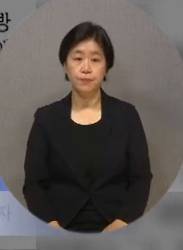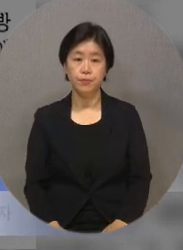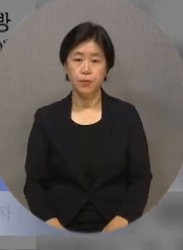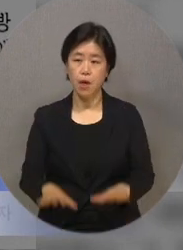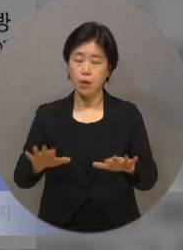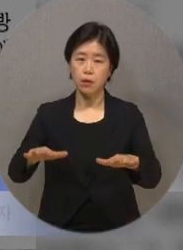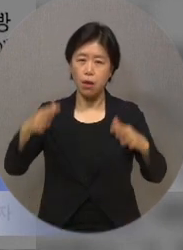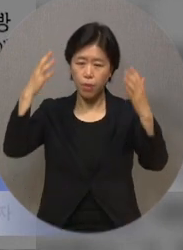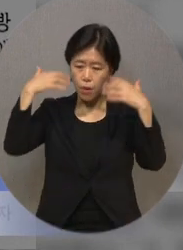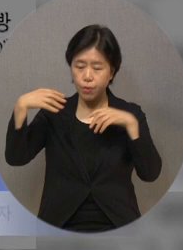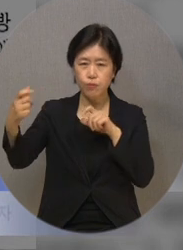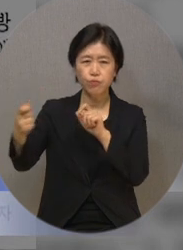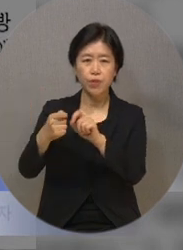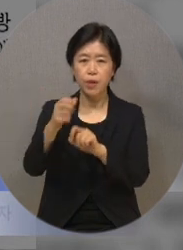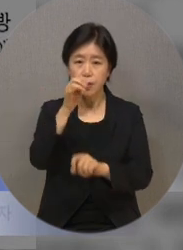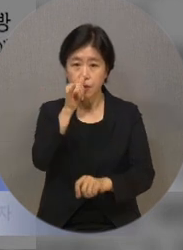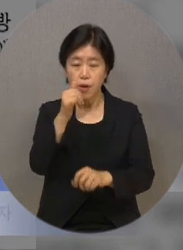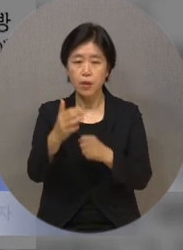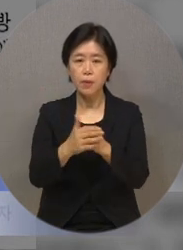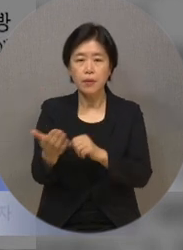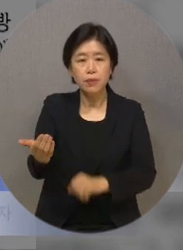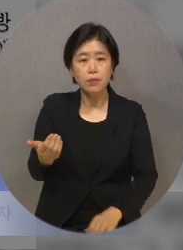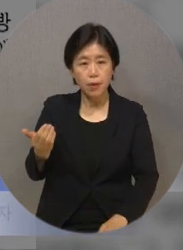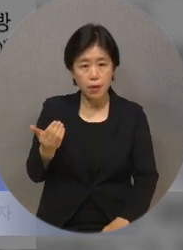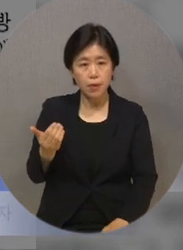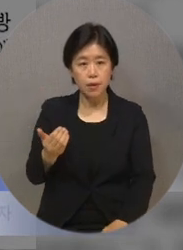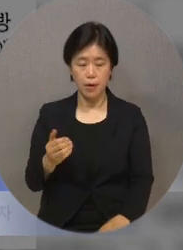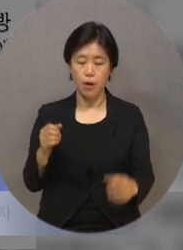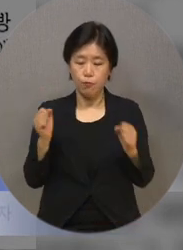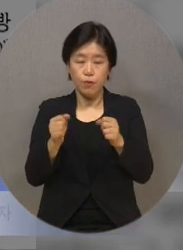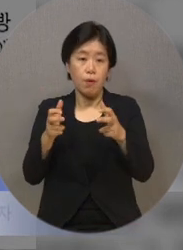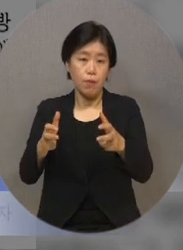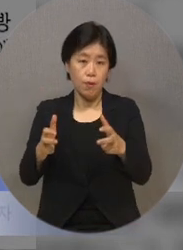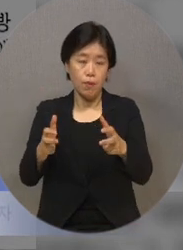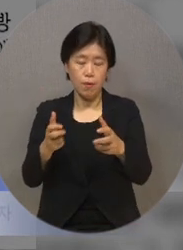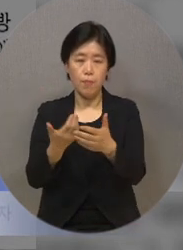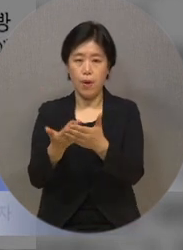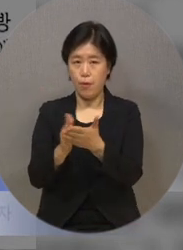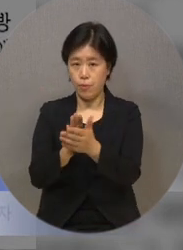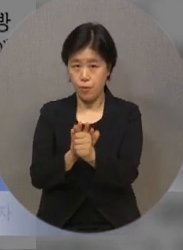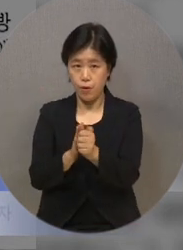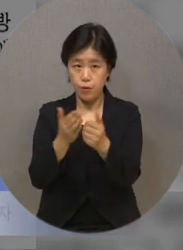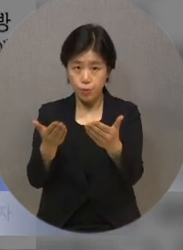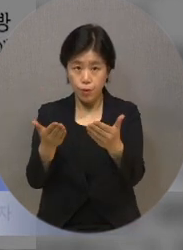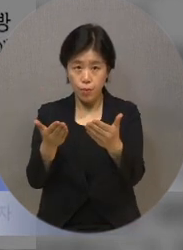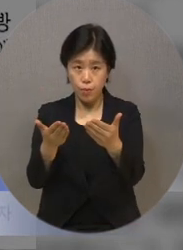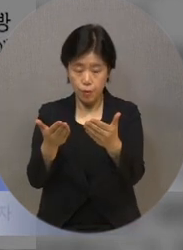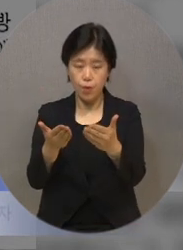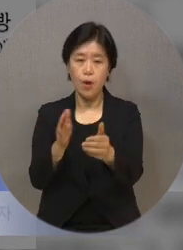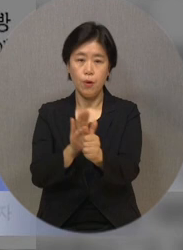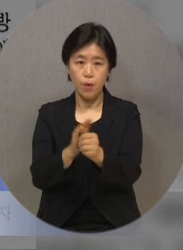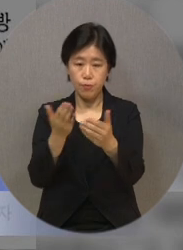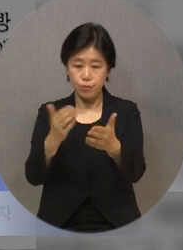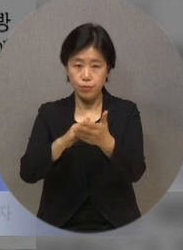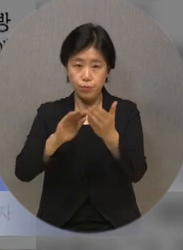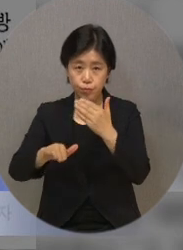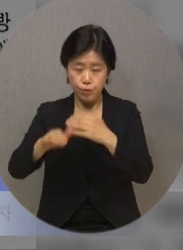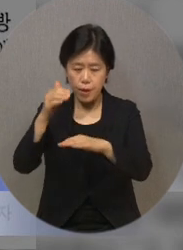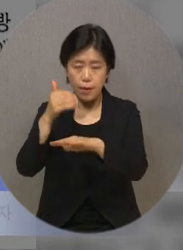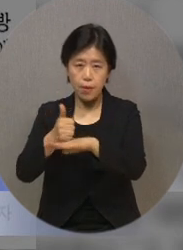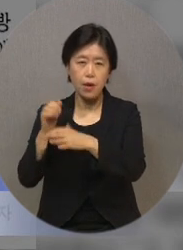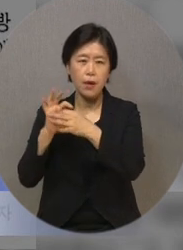본격적인 무더위가 시작되기 전 에어컨 설치를 완료하고 설치 후 사후관리 등을 세심하게 할 것이라고